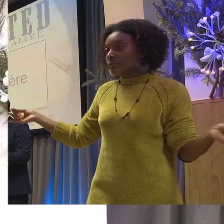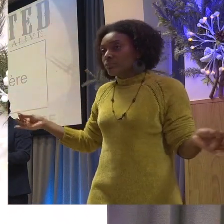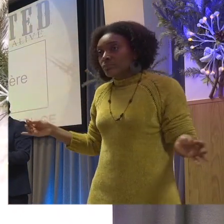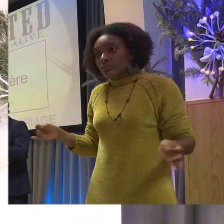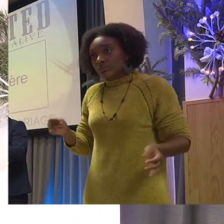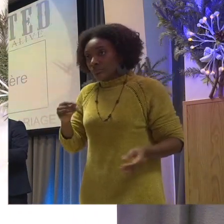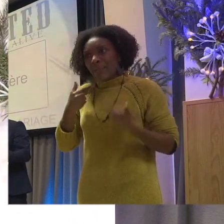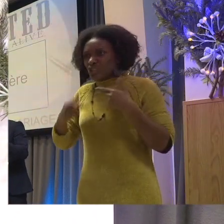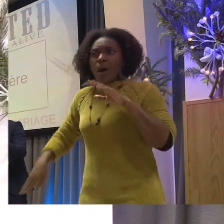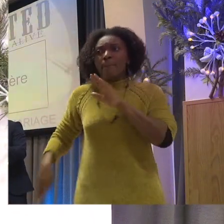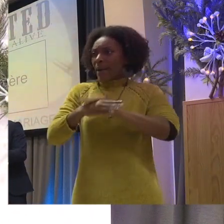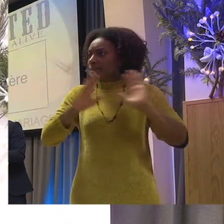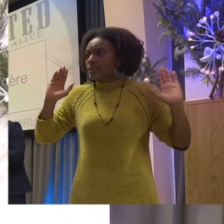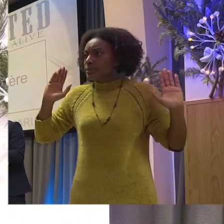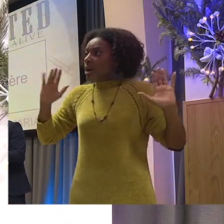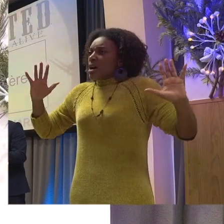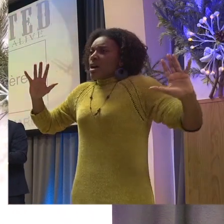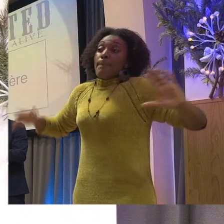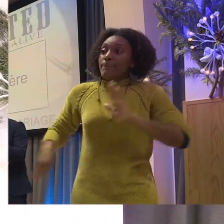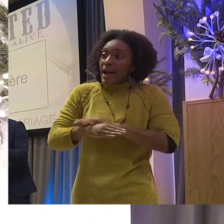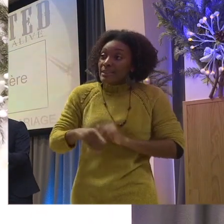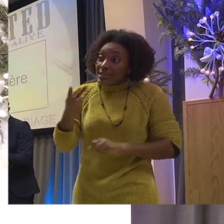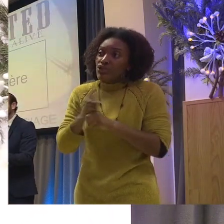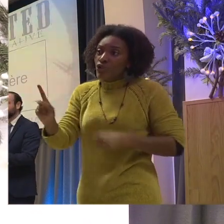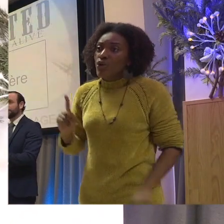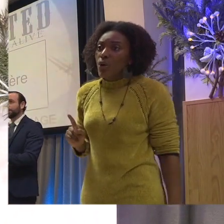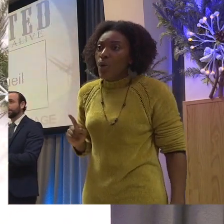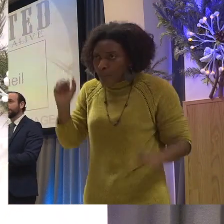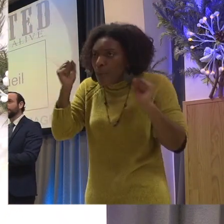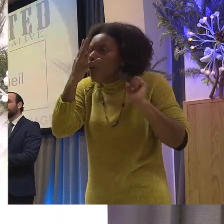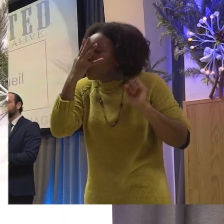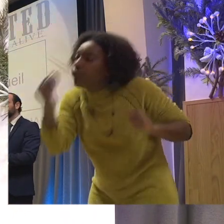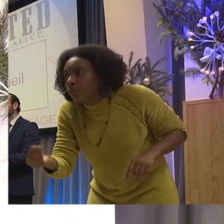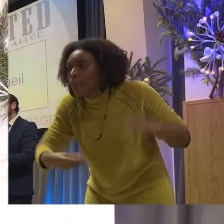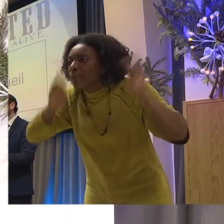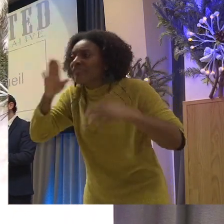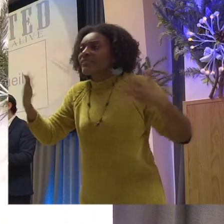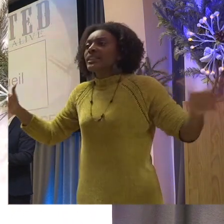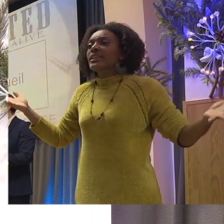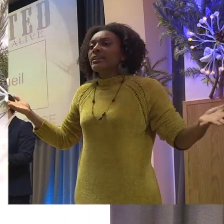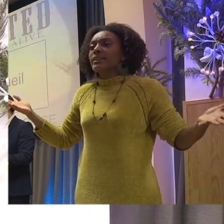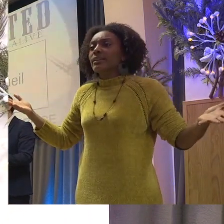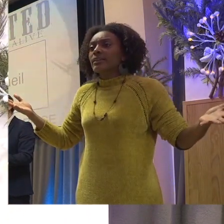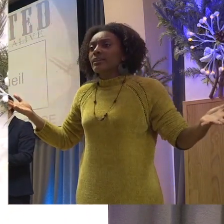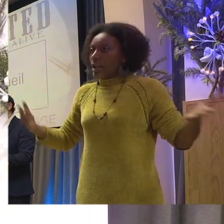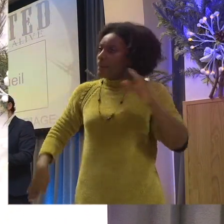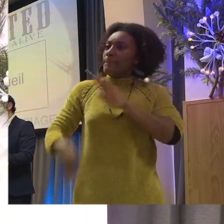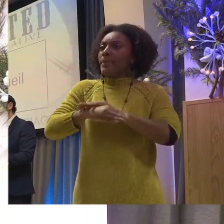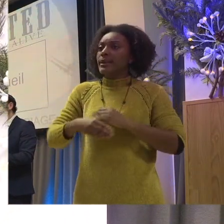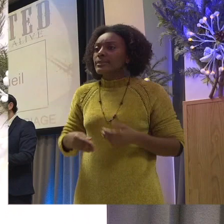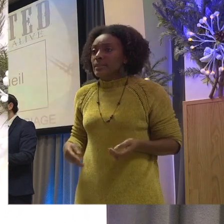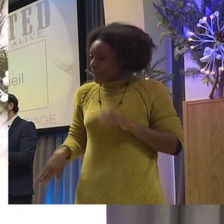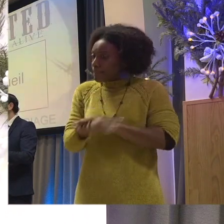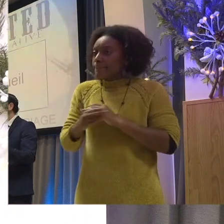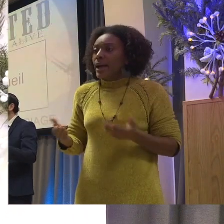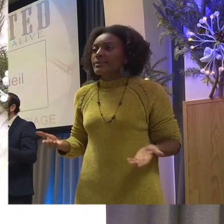l'impudicité. Fuis les situations qui pourraient te mettre en danger, mon frère, ma soeur. C'est extrêmement important. L'orgueil est également un tueur de mariage.